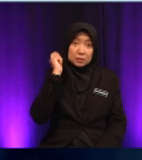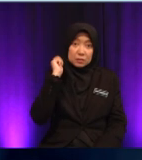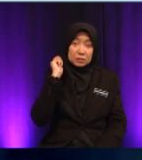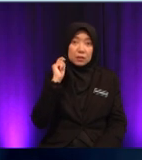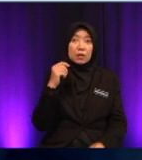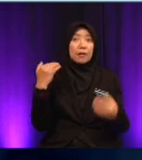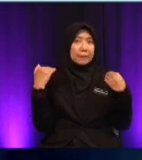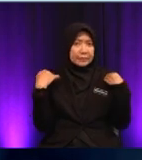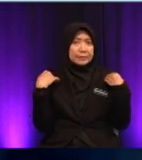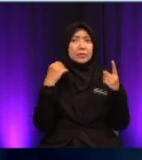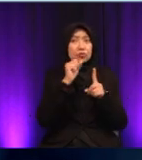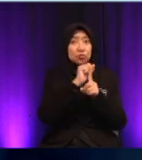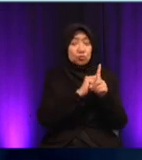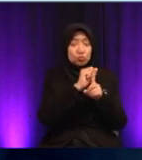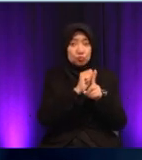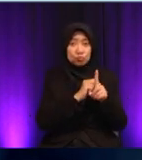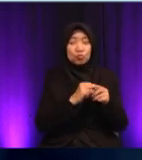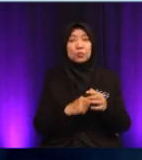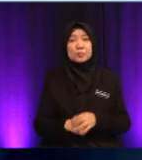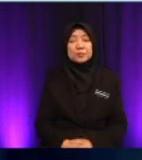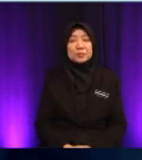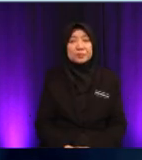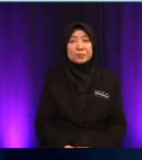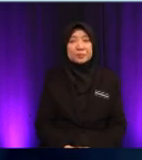manusia mempunyai suhu suhu